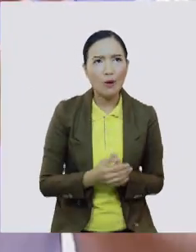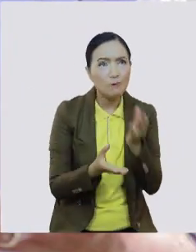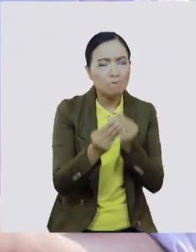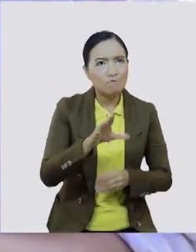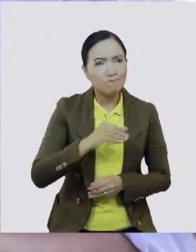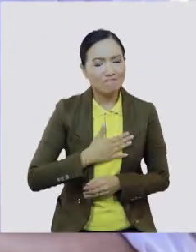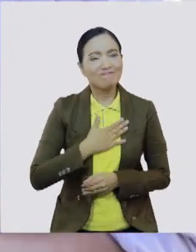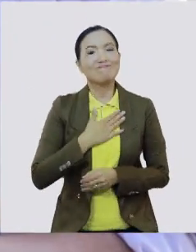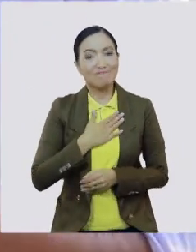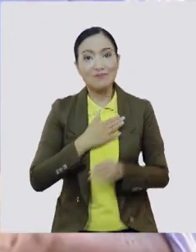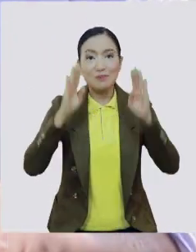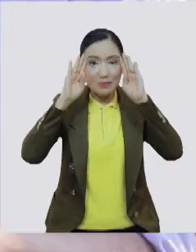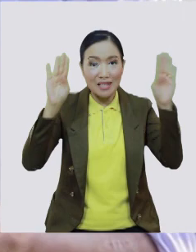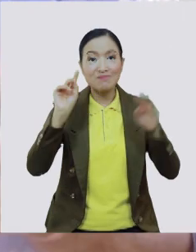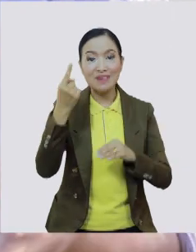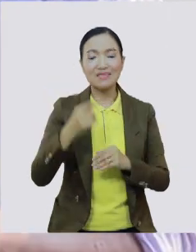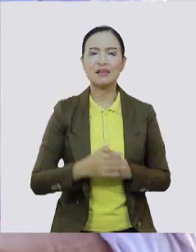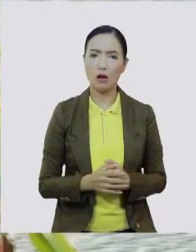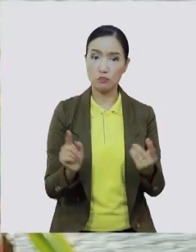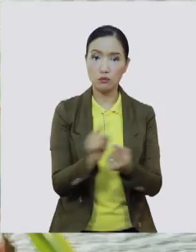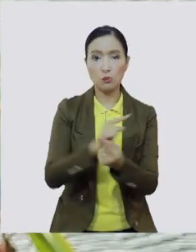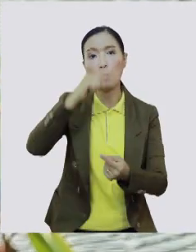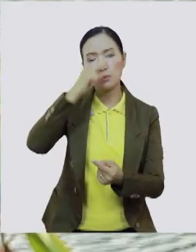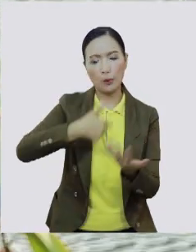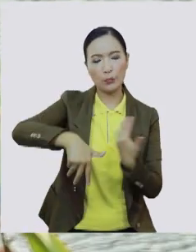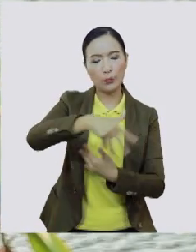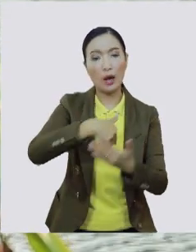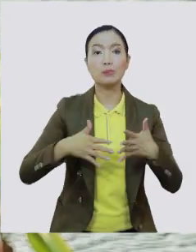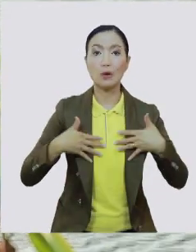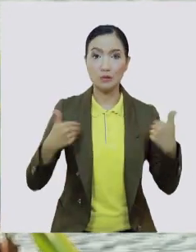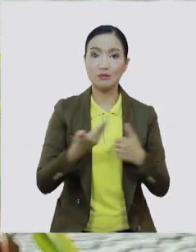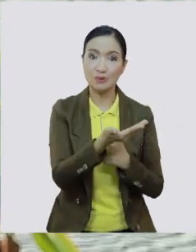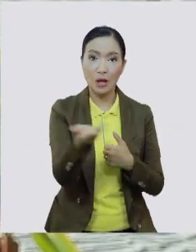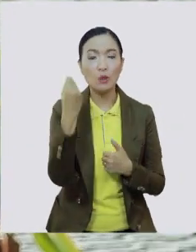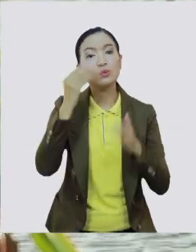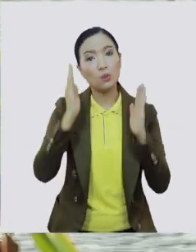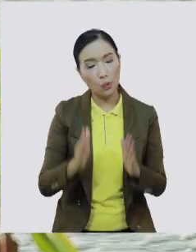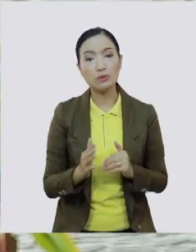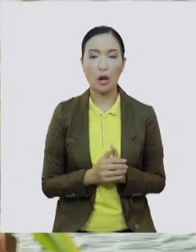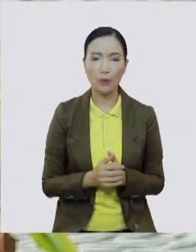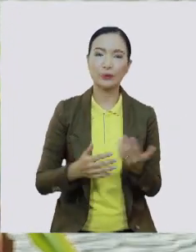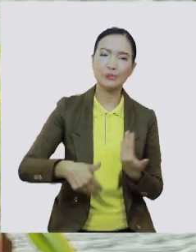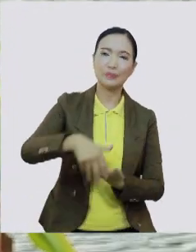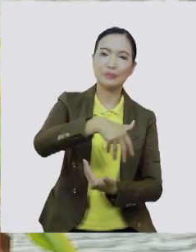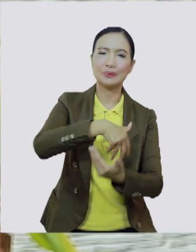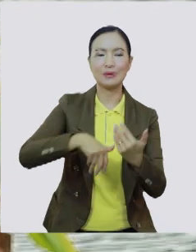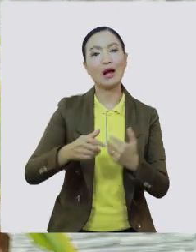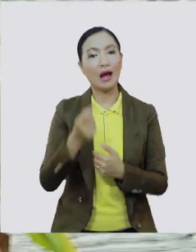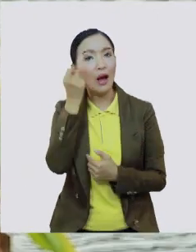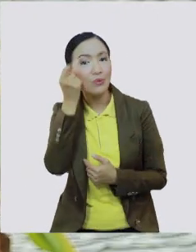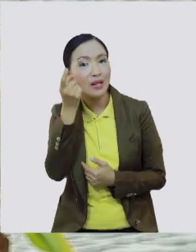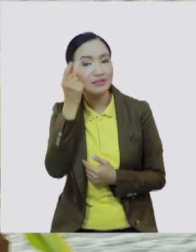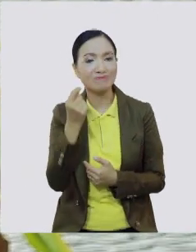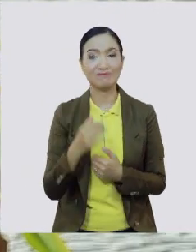นประสบการณ์มุมมองใหม่ให้กับใครอีกหลายๆคนนะครับเพราะสังคมไทยจะน่าอยู่ยิ่งขึ้นนะครับถ้าพวกเราทุกคนต่างที่จะอยู่ร่วม